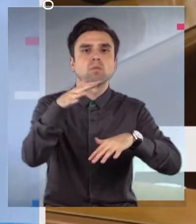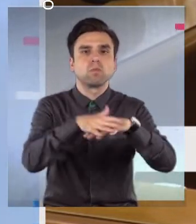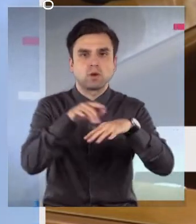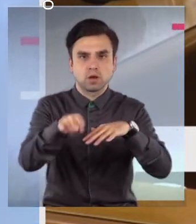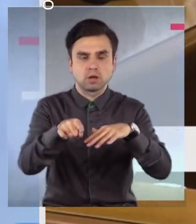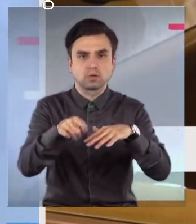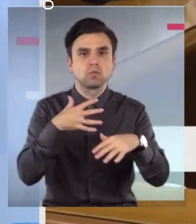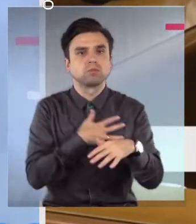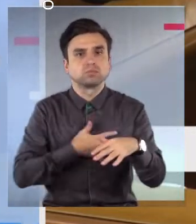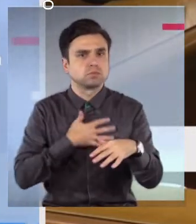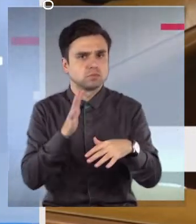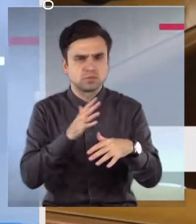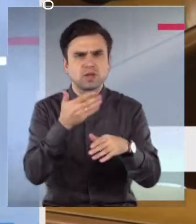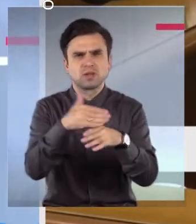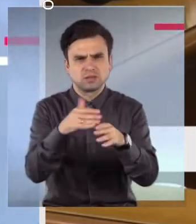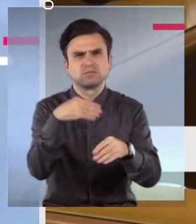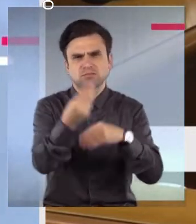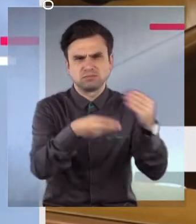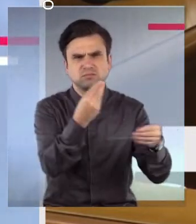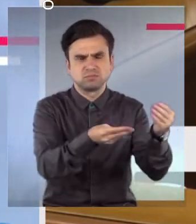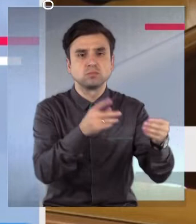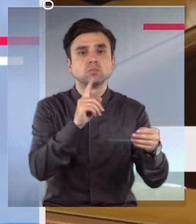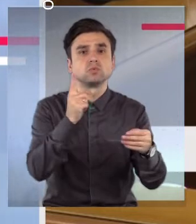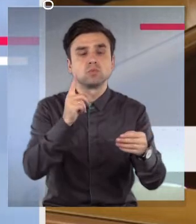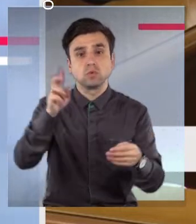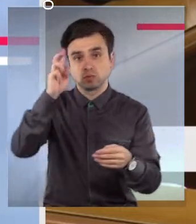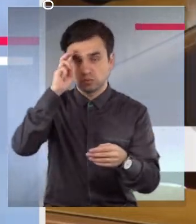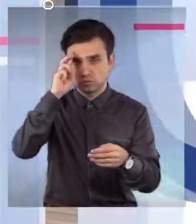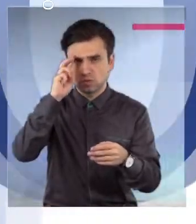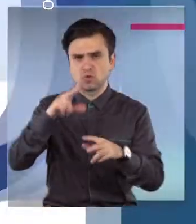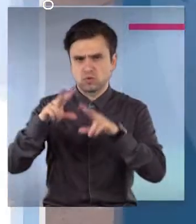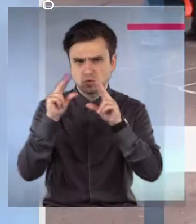гроші, тому що держава буде гарантувати часткове покриття кредиту.